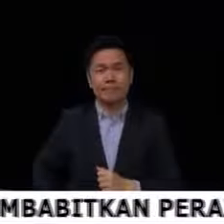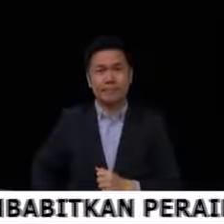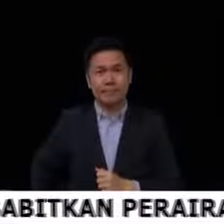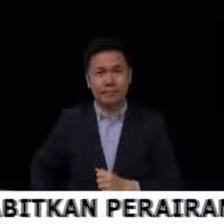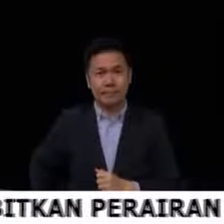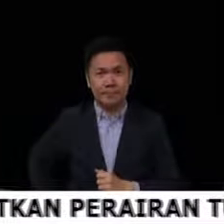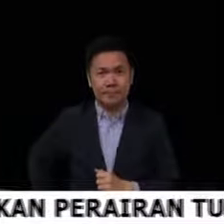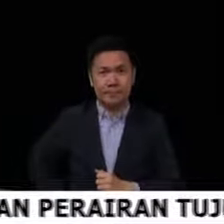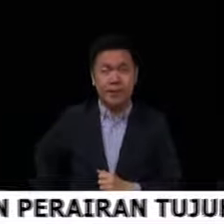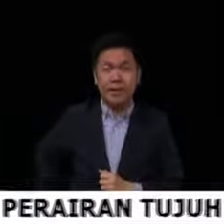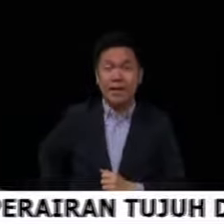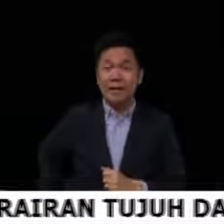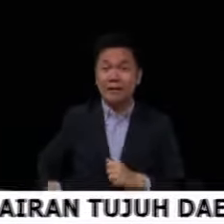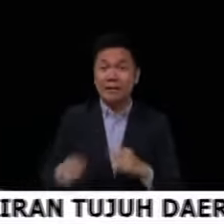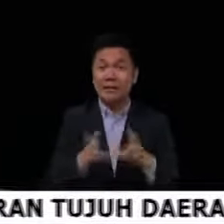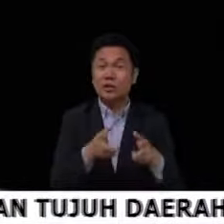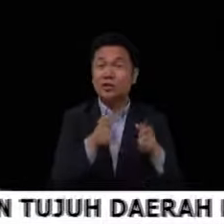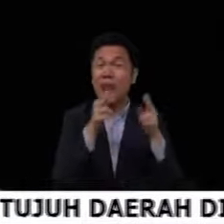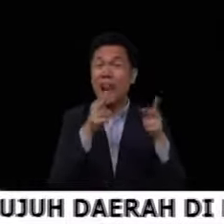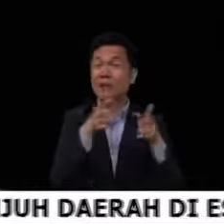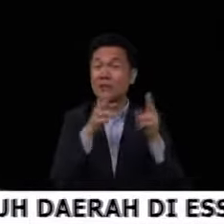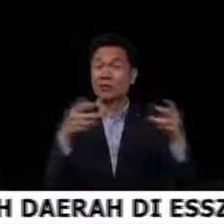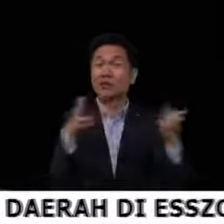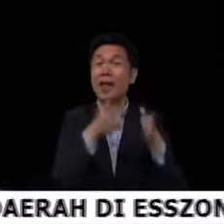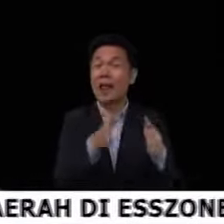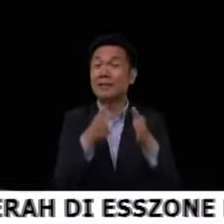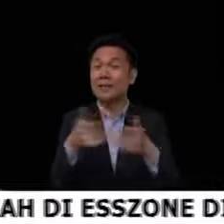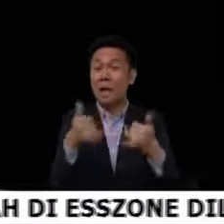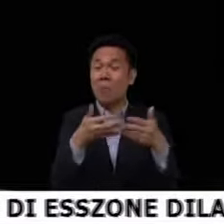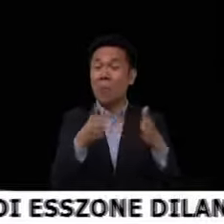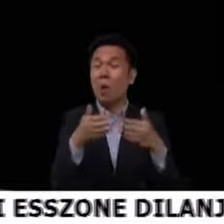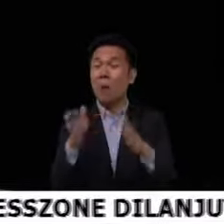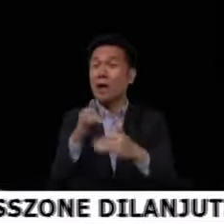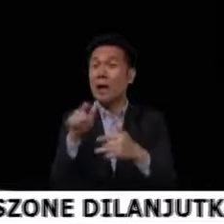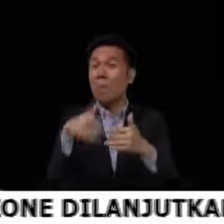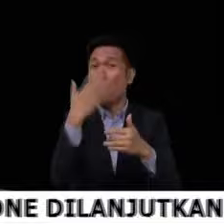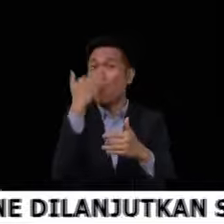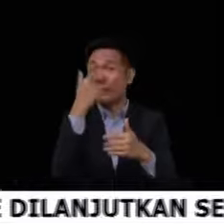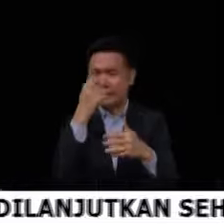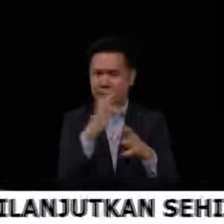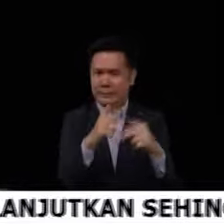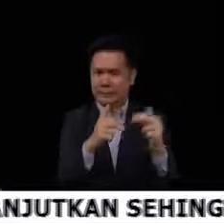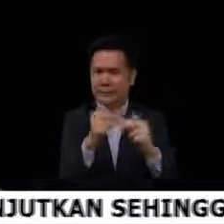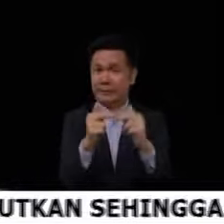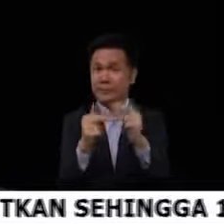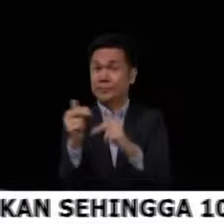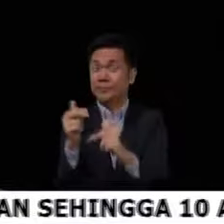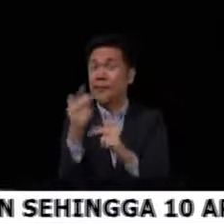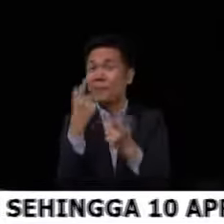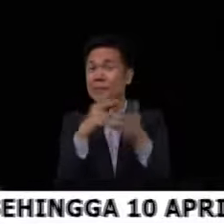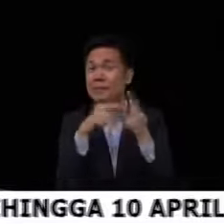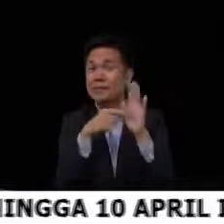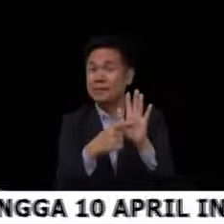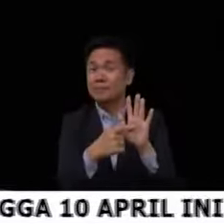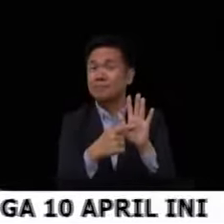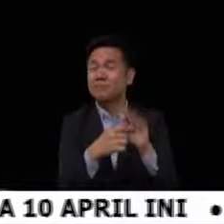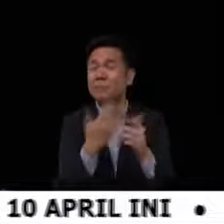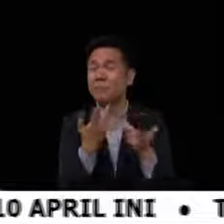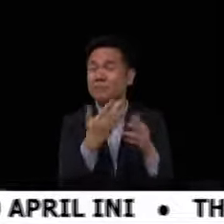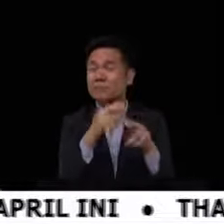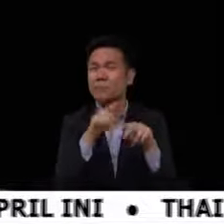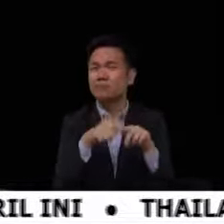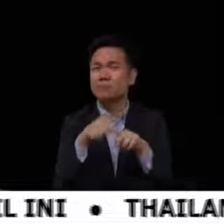jalan-jalan ada yang dah siap dah dibuka sepenuhnya ada yang masih dalam proses pembinaan bergantung dengan Heart